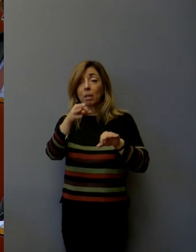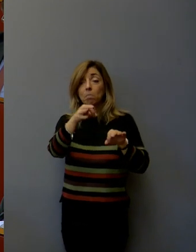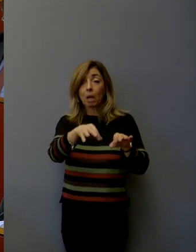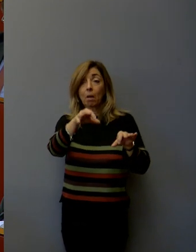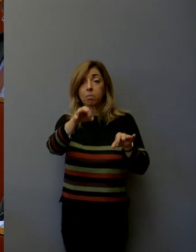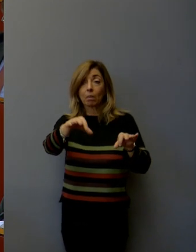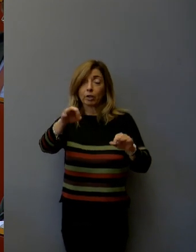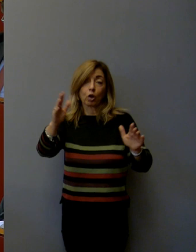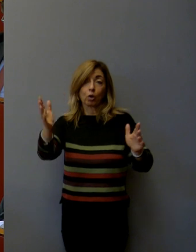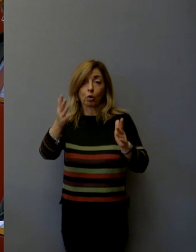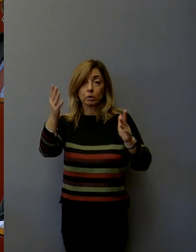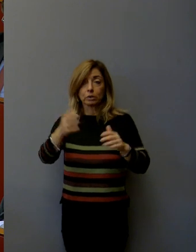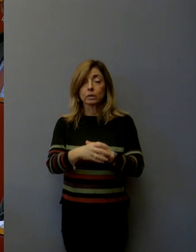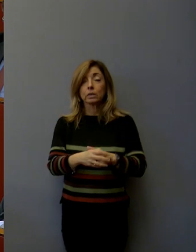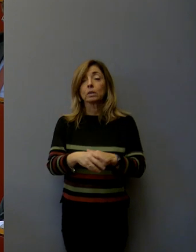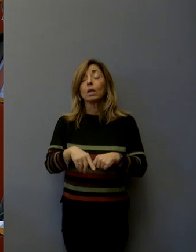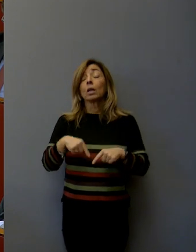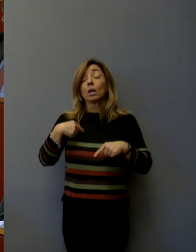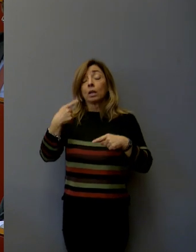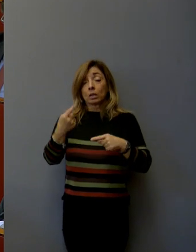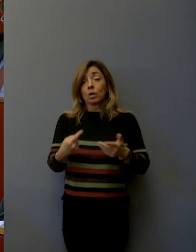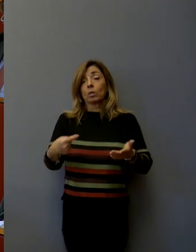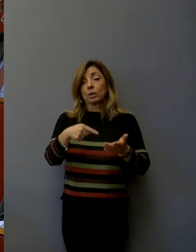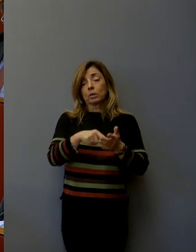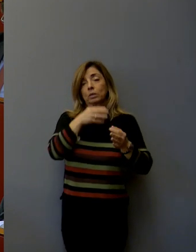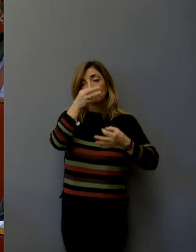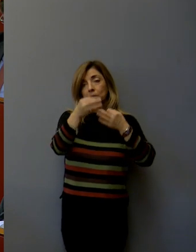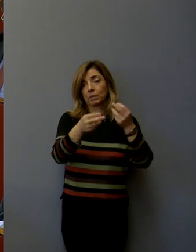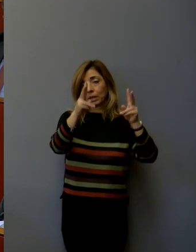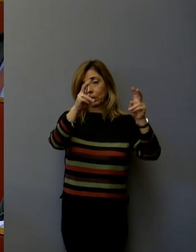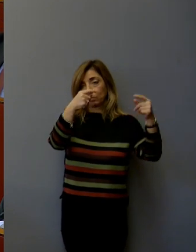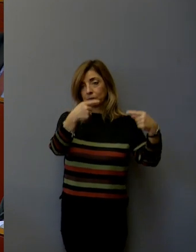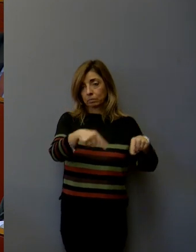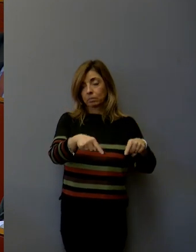su questo tornerò poi quando si parlerà del tema della sicurezza